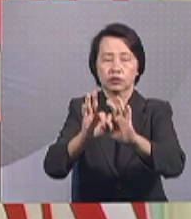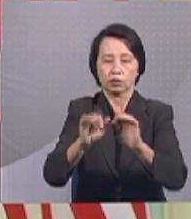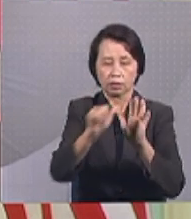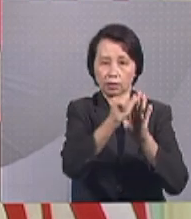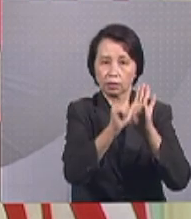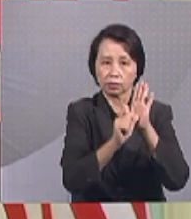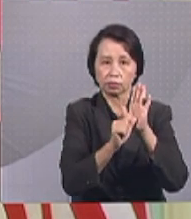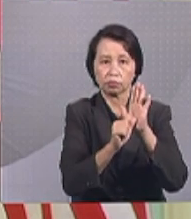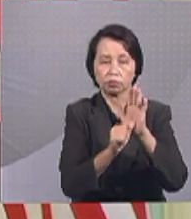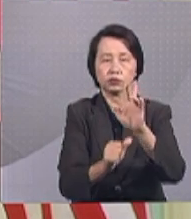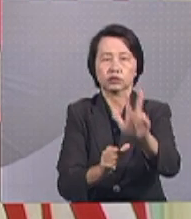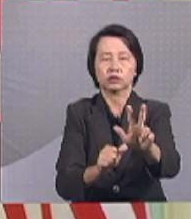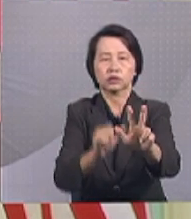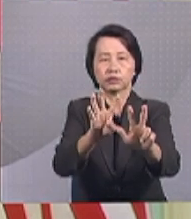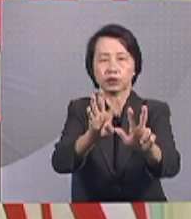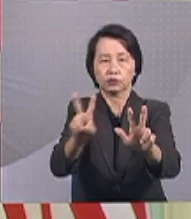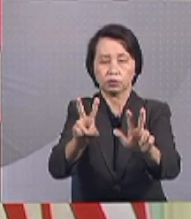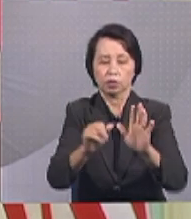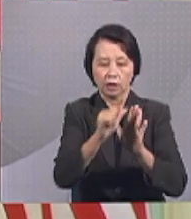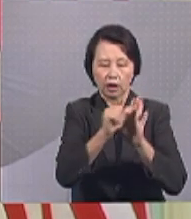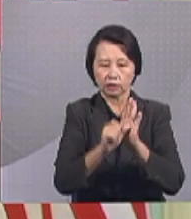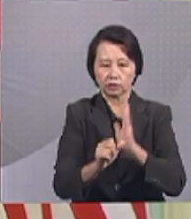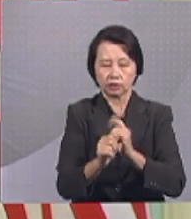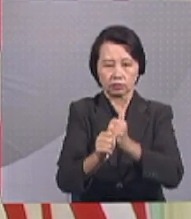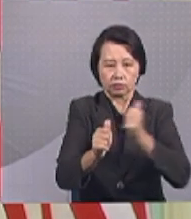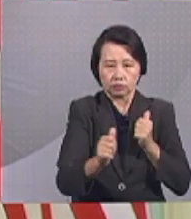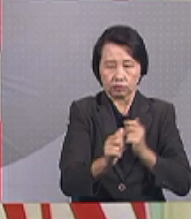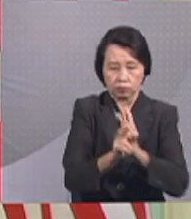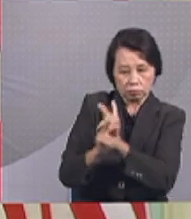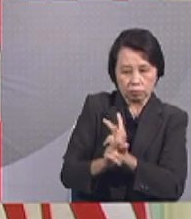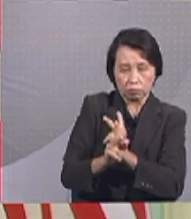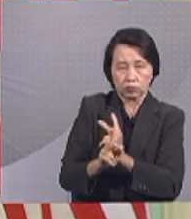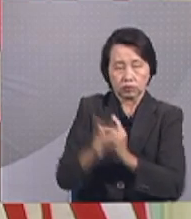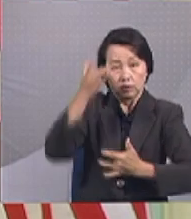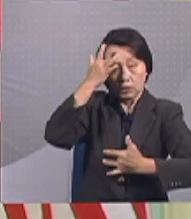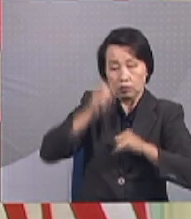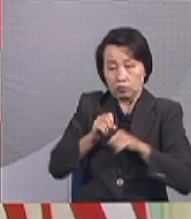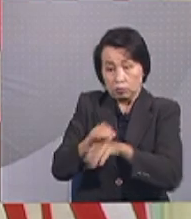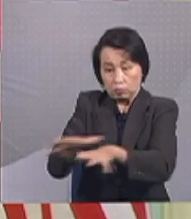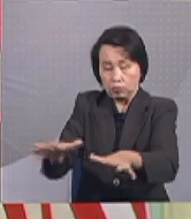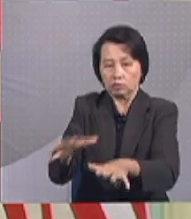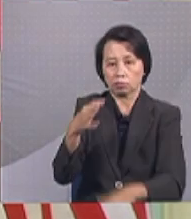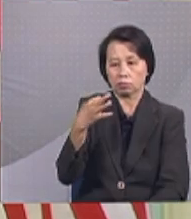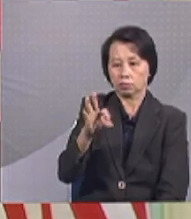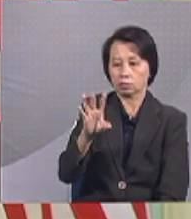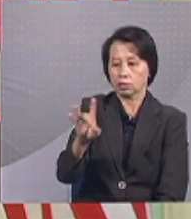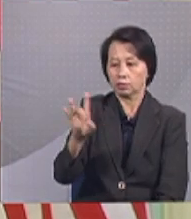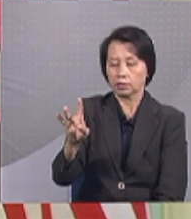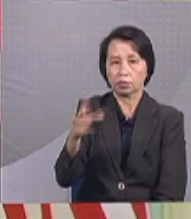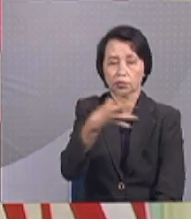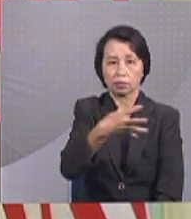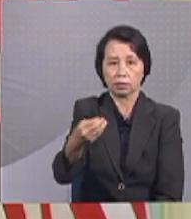Akta 342 iaitu Akta Pencegahan dan Pengawalan Penyakit Berjangkit 1988